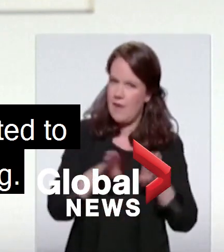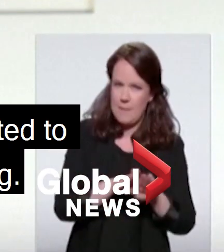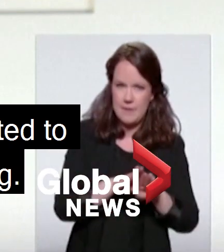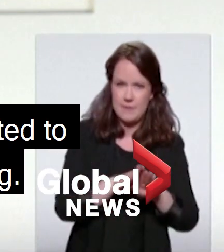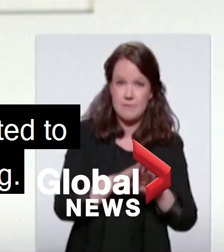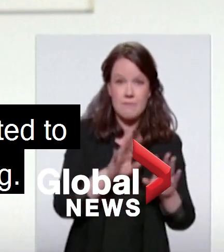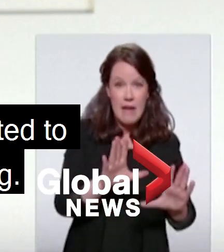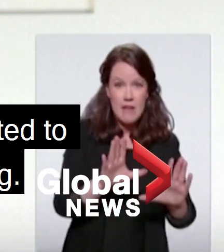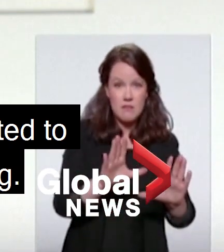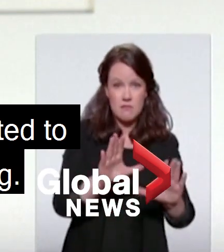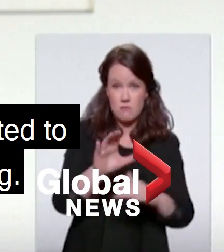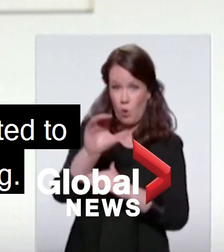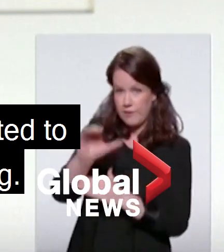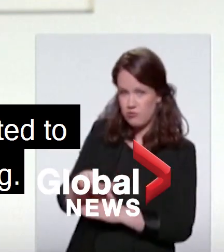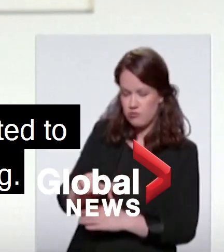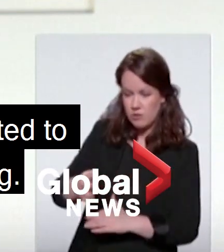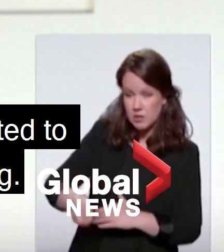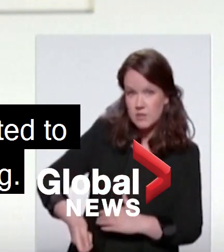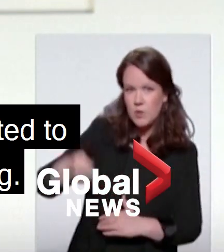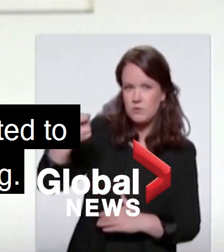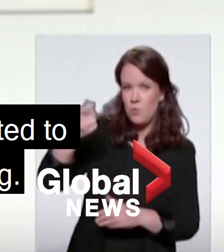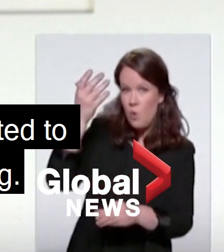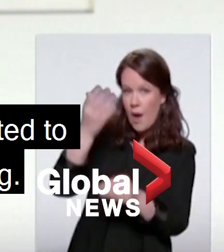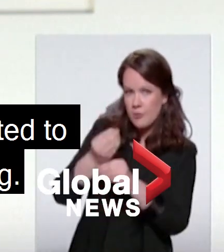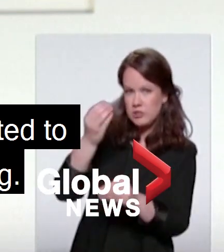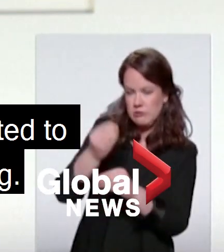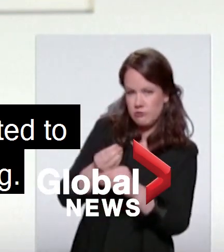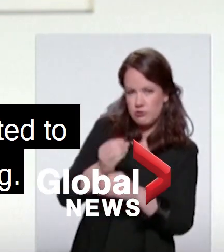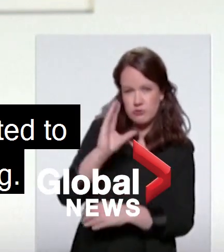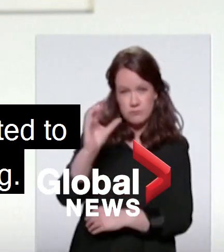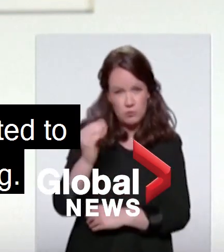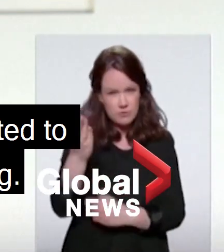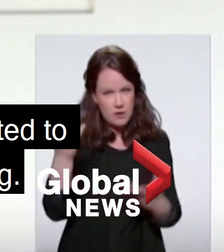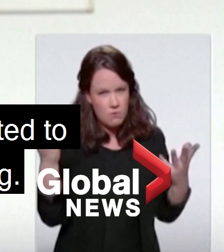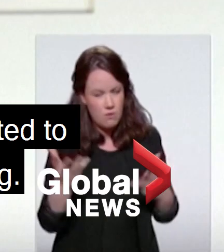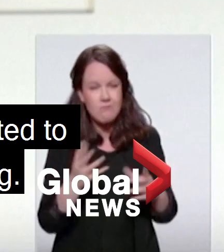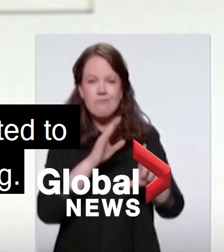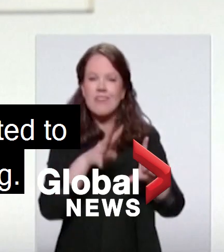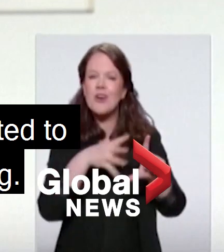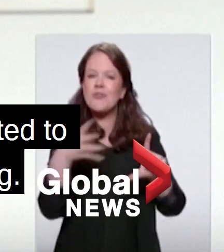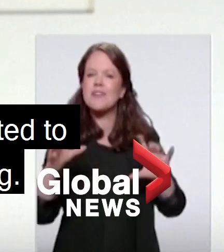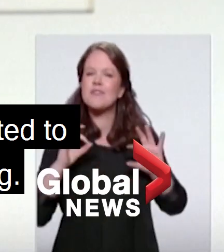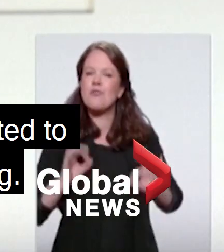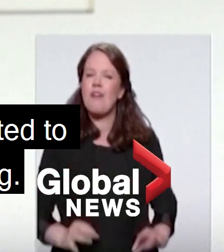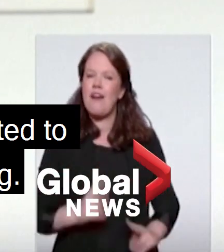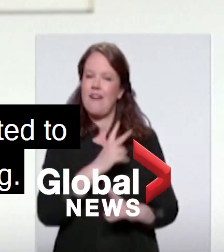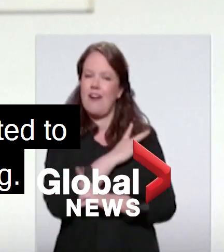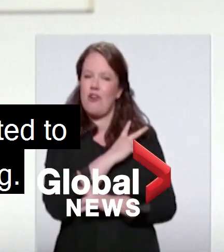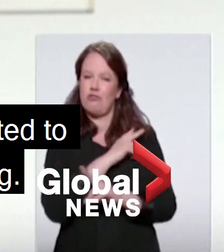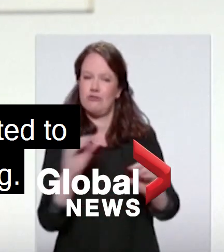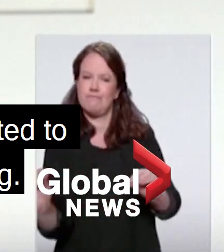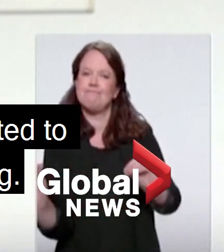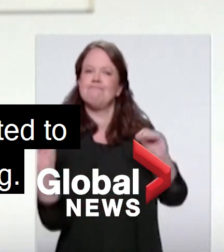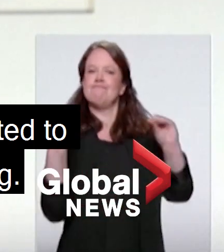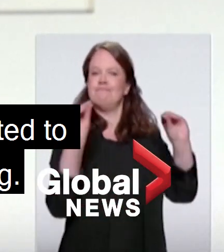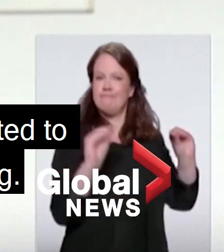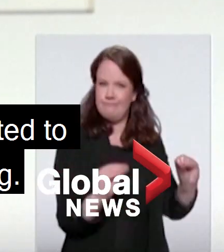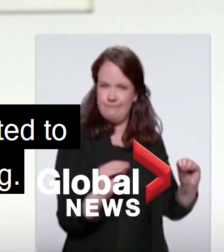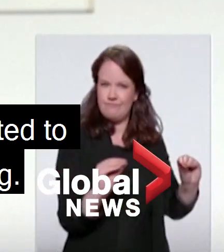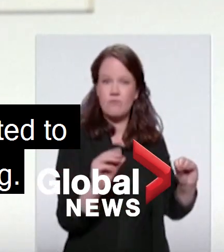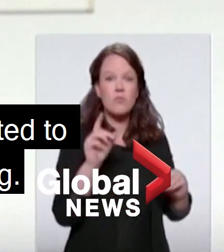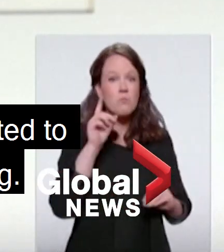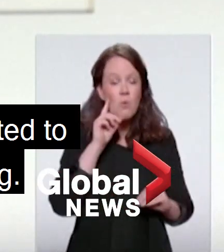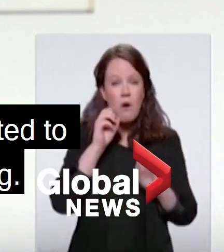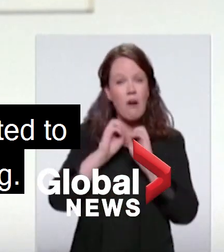l'apprentissage c'est pour cela que le calendrier scolaire sera adapté pour ne pas laisser nos enfants